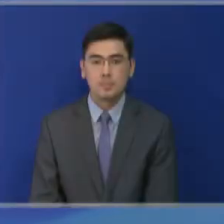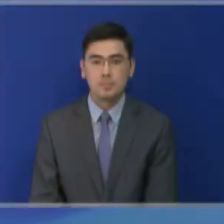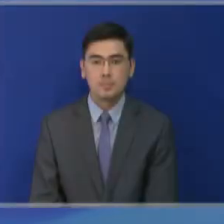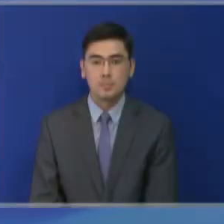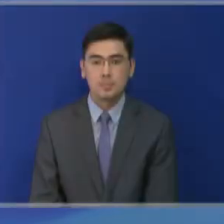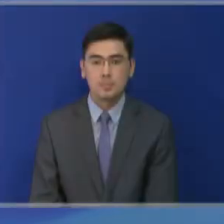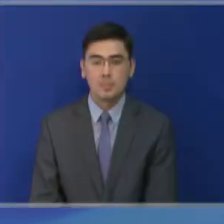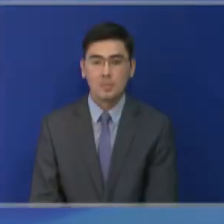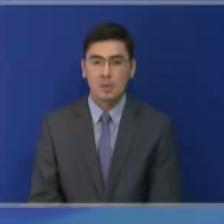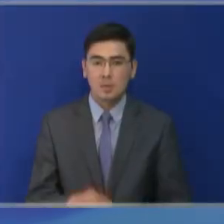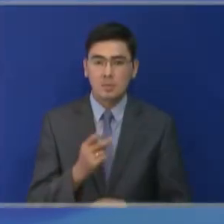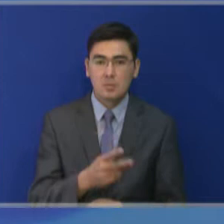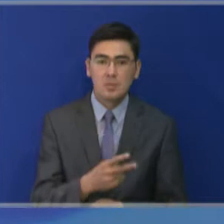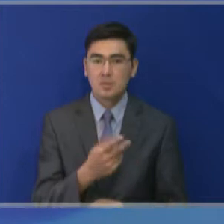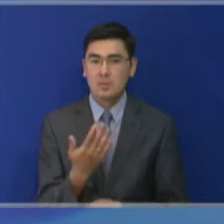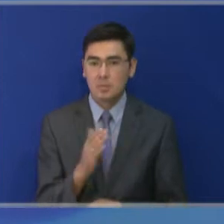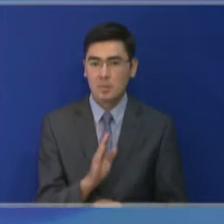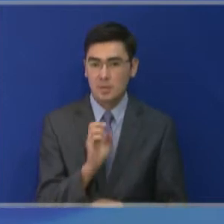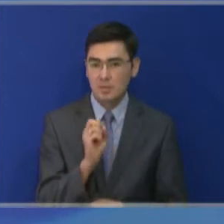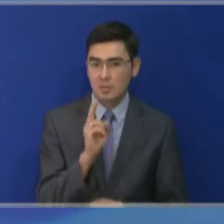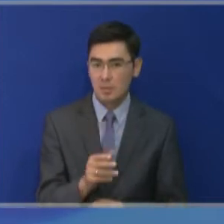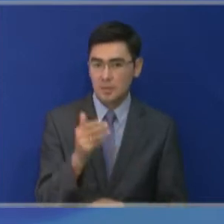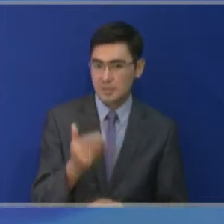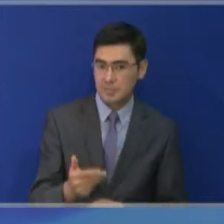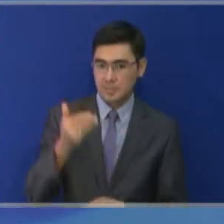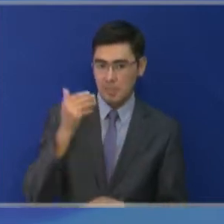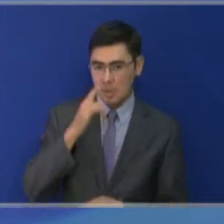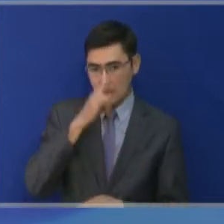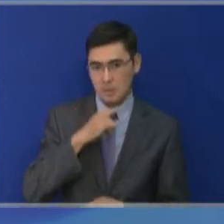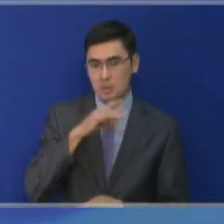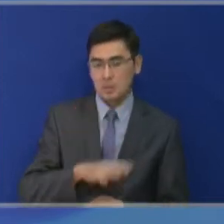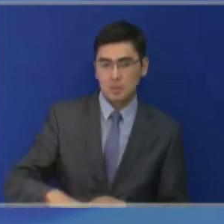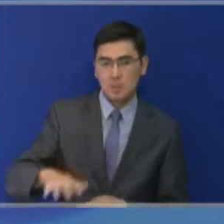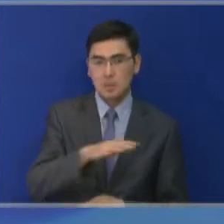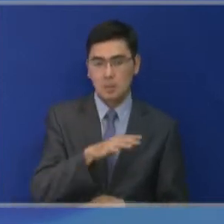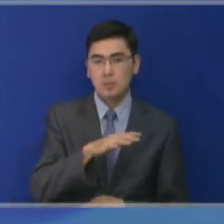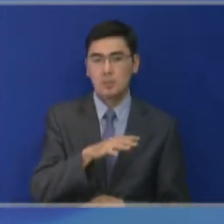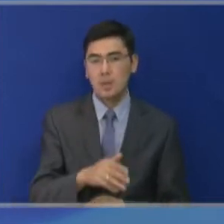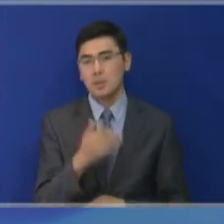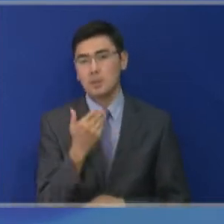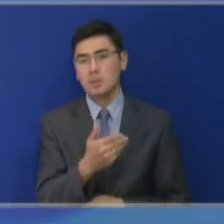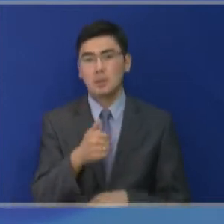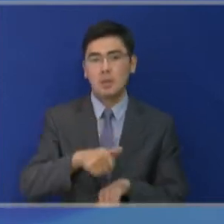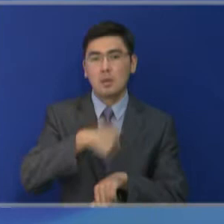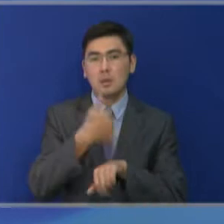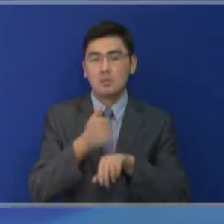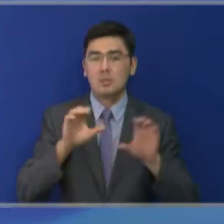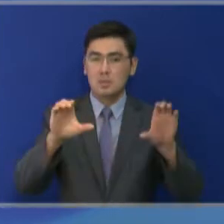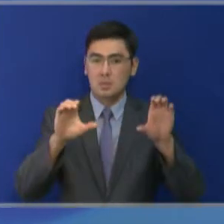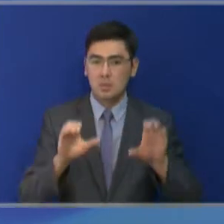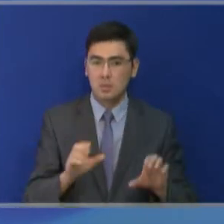Ширек ғасыр бұрын Қазақстан Республикасының конституциясы қабылданған болатын. Еліміздің тұңғыш президенті елбасы Нұрсұлтан